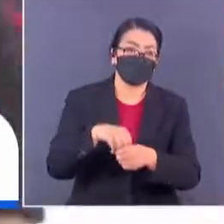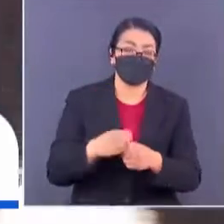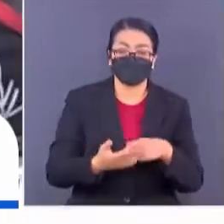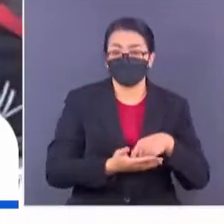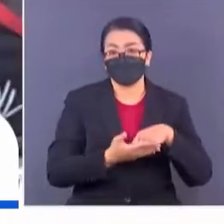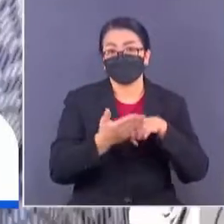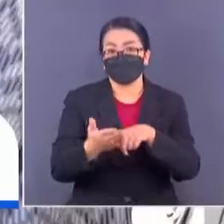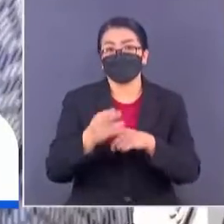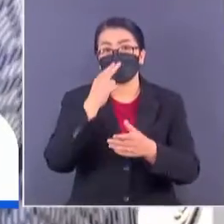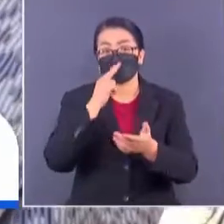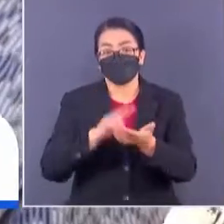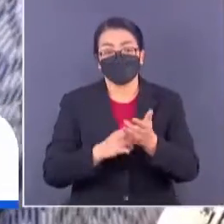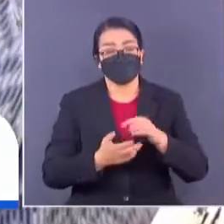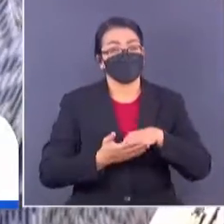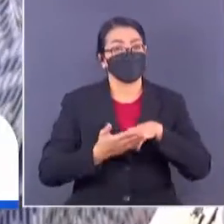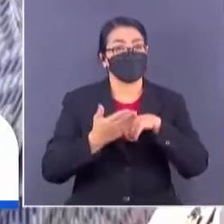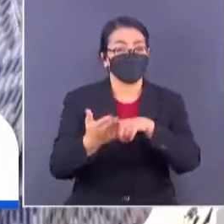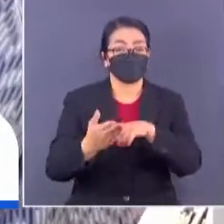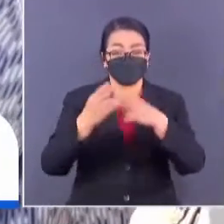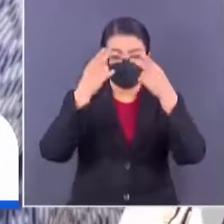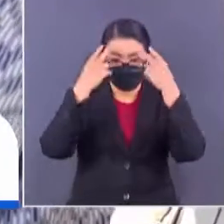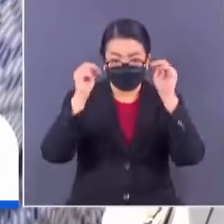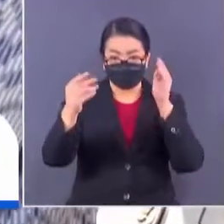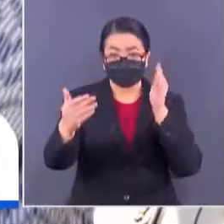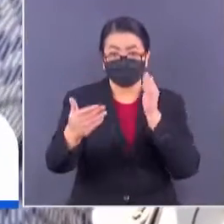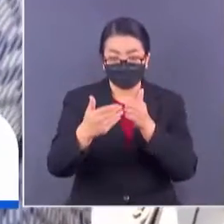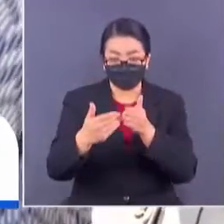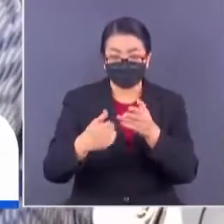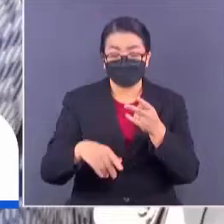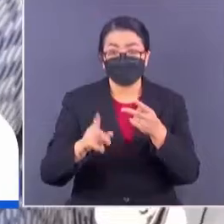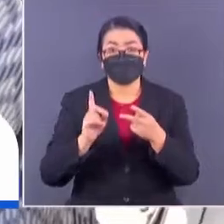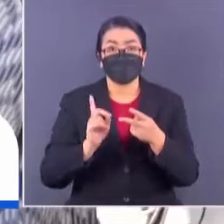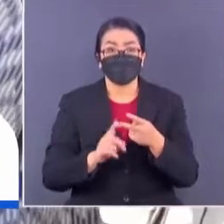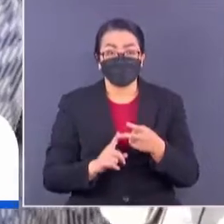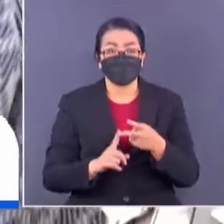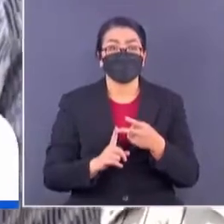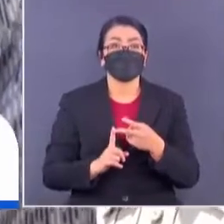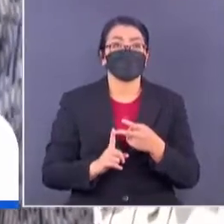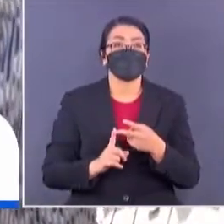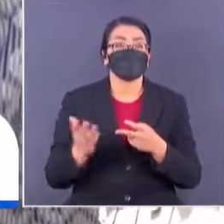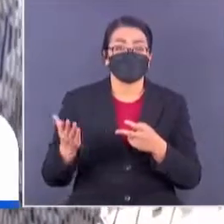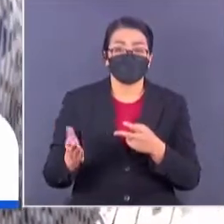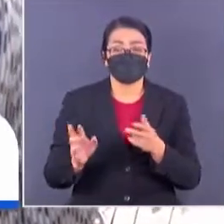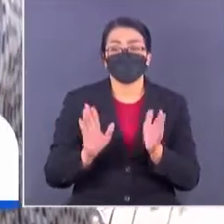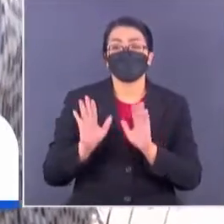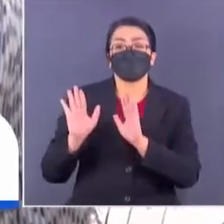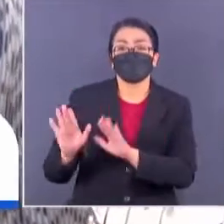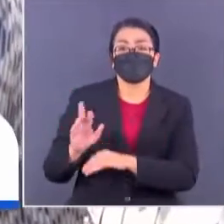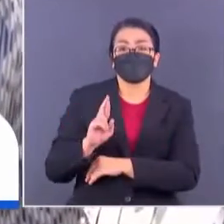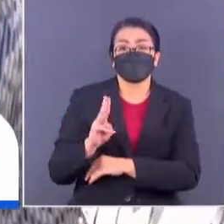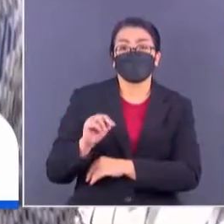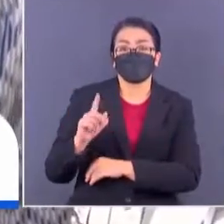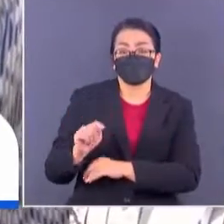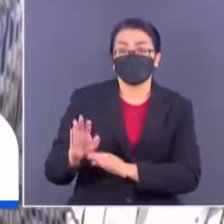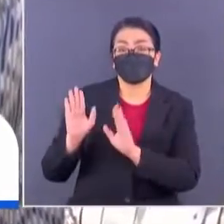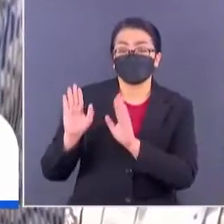ยื่นหนังสือถึงพลเอกประยุทธ์จันทร์โอชานายกรัฐมนตรีผ่านทางคุณอนุชานาคาไสยรัฐมนตรีประจำสำนักนายกรัฐมนตรีไปแ